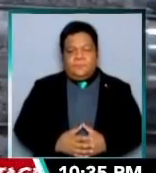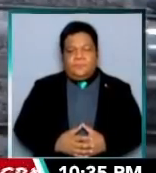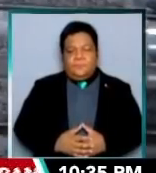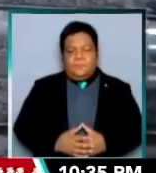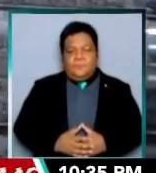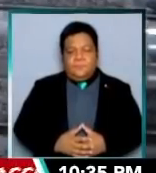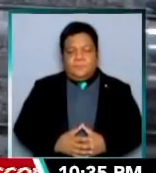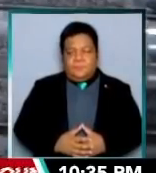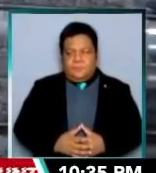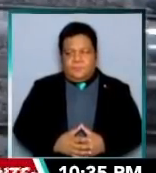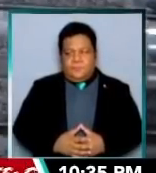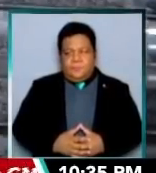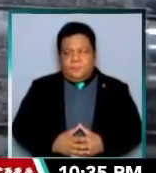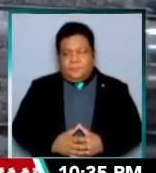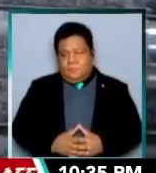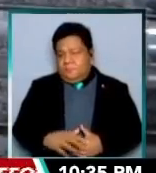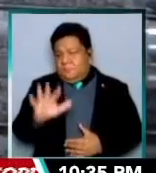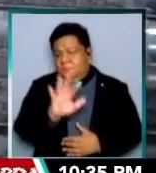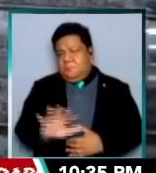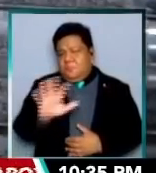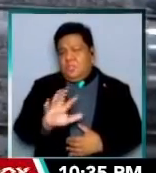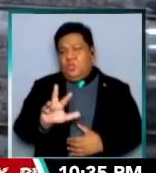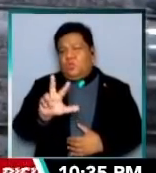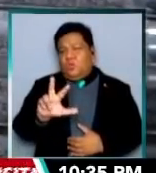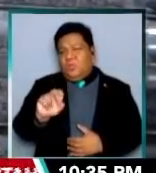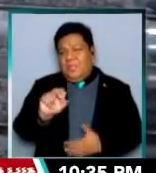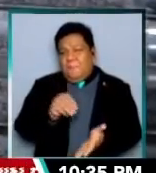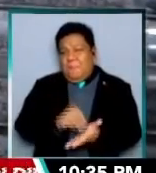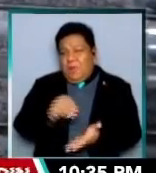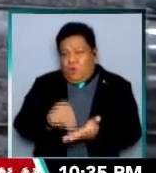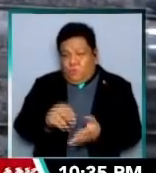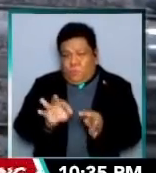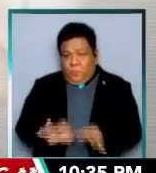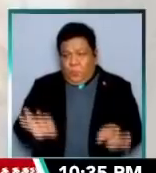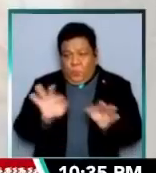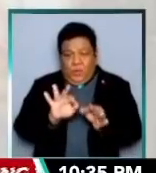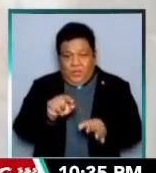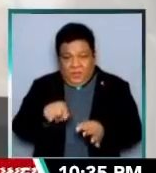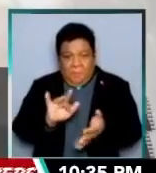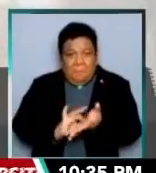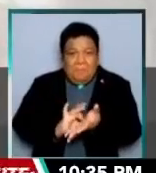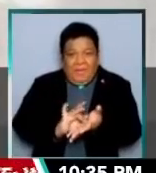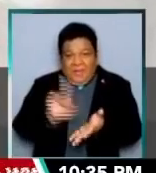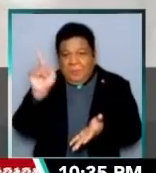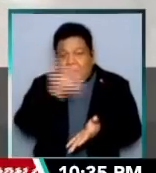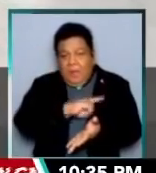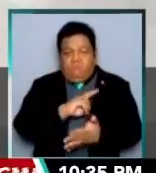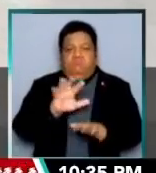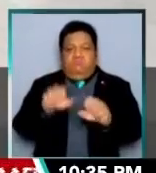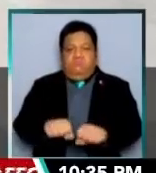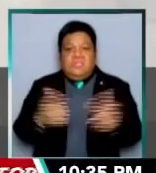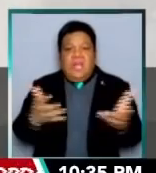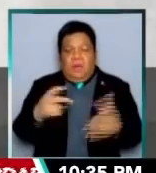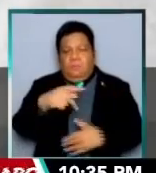Nasa batang aabot sa 30 milyong pisong halaga ng mga peking gamot sa Paranaque. Kabilang dyan ang ilang kilalang brand ng paracetamol na